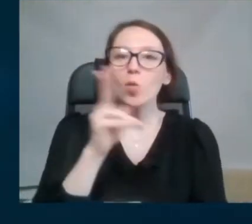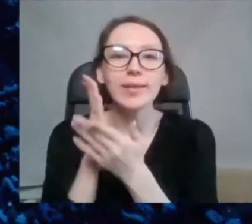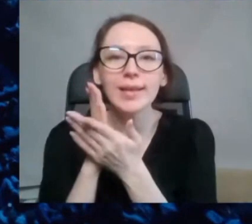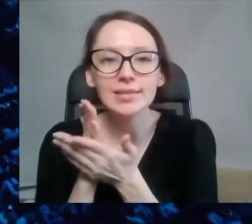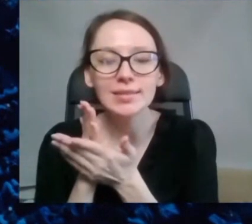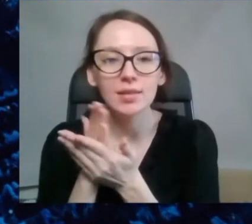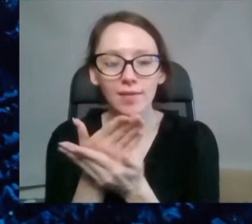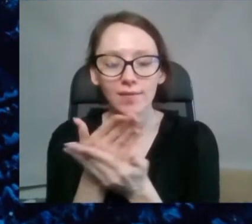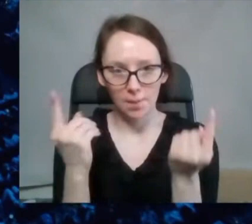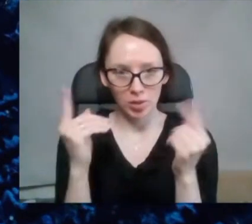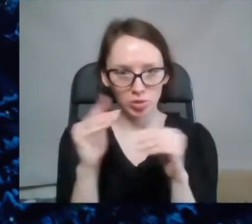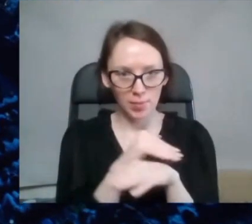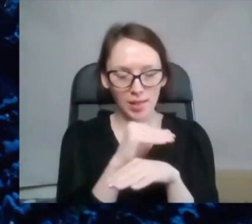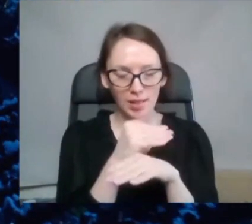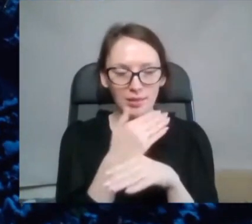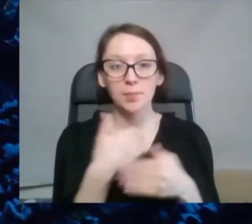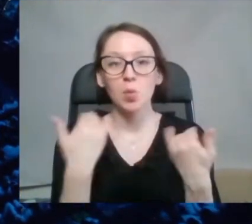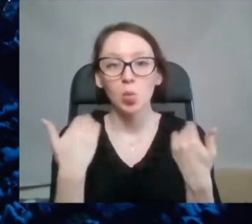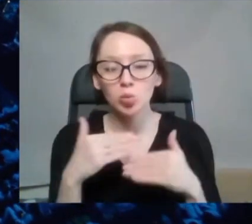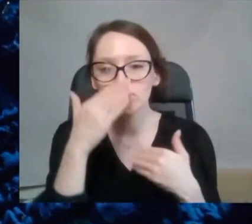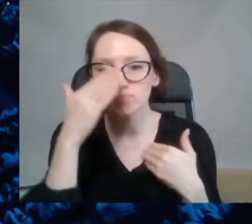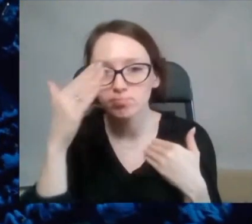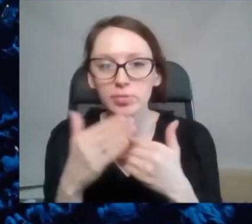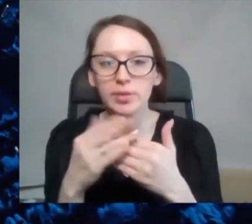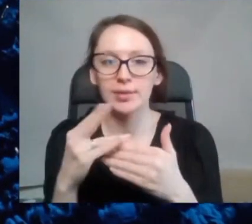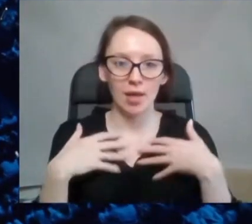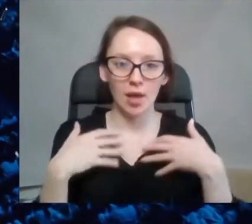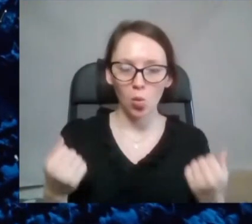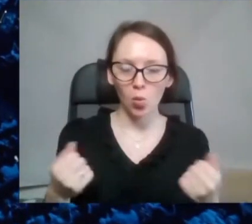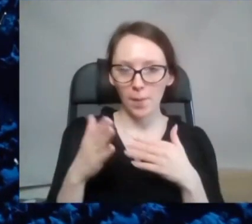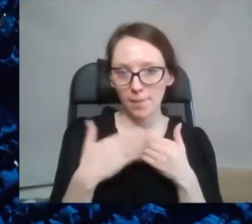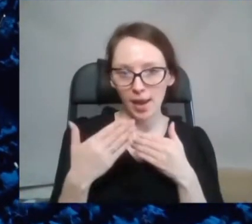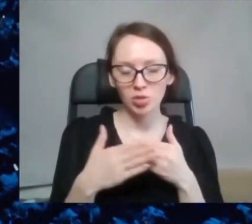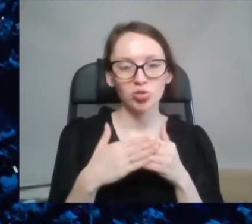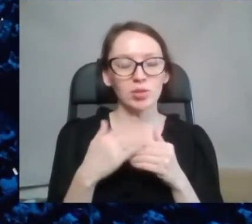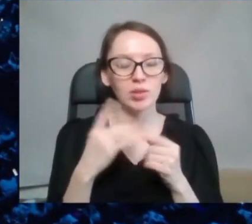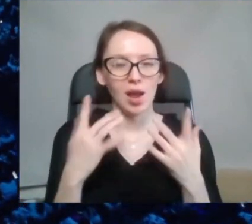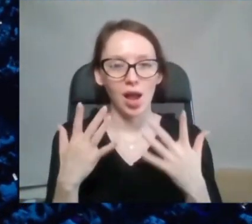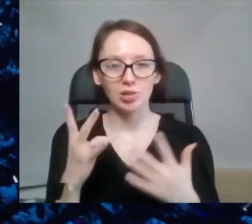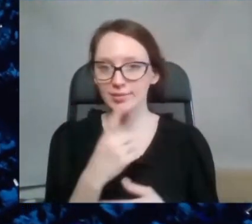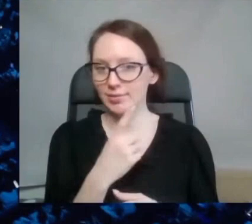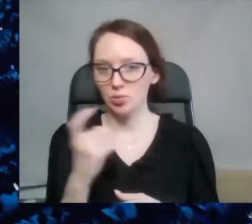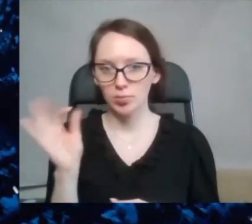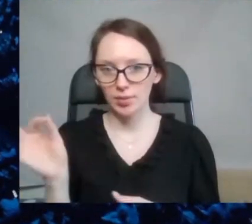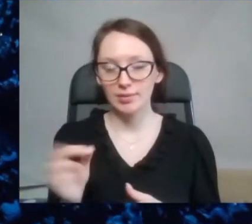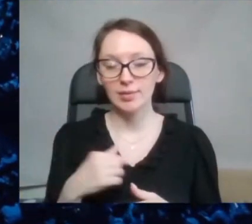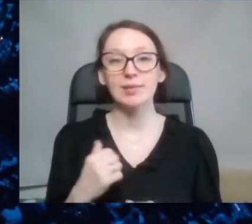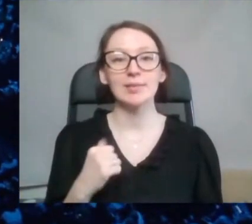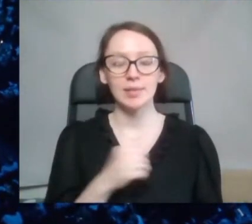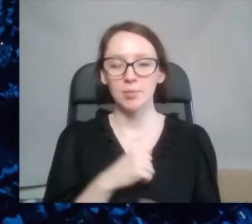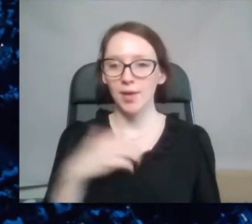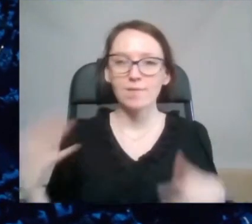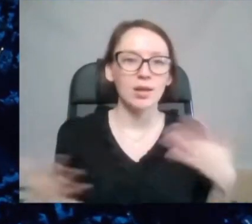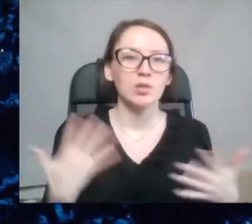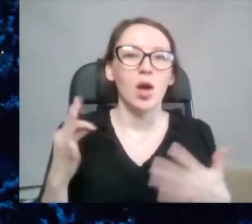большие молодцы, вы уже подступились к здоровью практически, кажется, на 100%. Я сама в восторге от того, что для